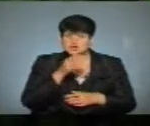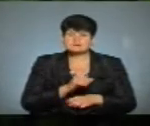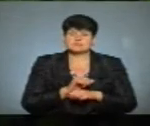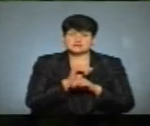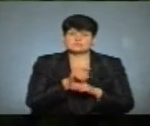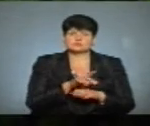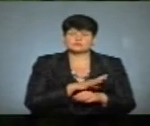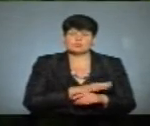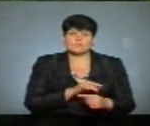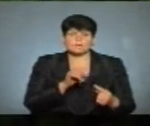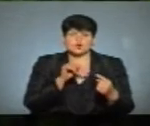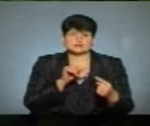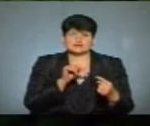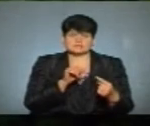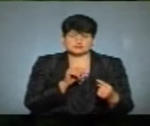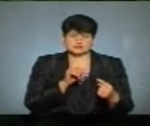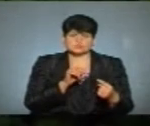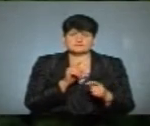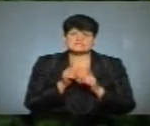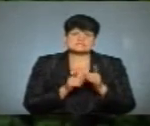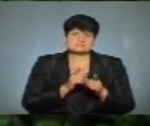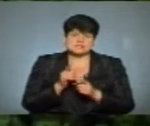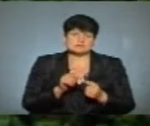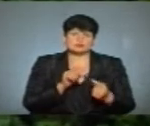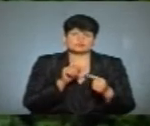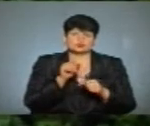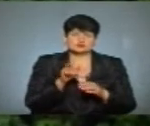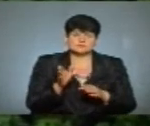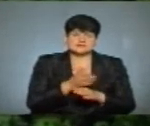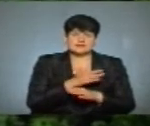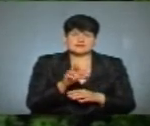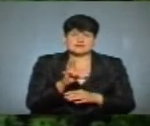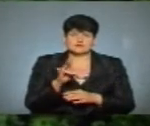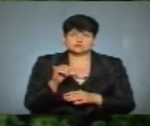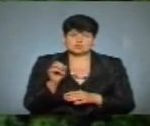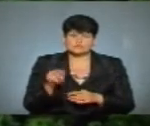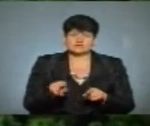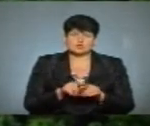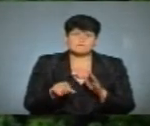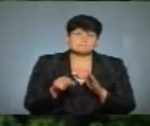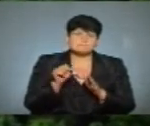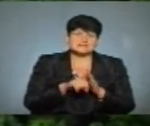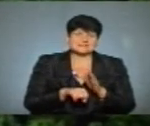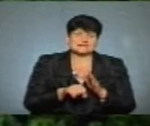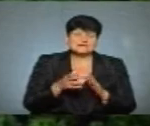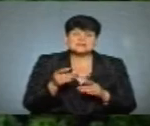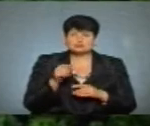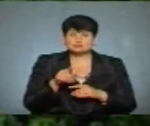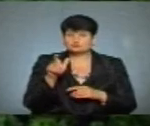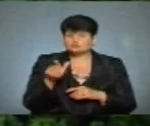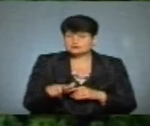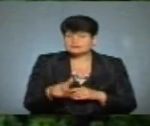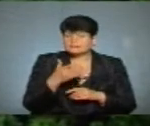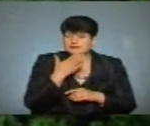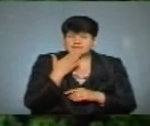був противником змін, противником того, щоб зняли Януковича, теж бандита. Тому людина, яка не